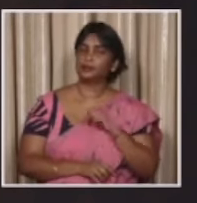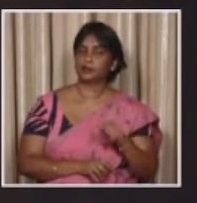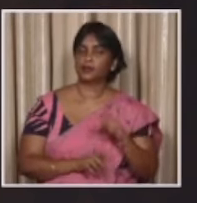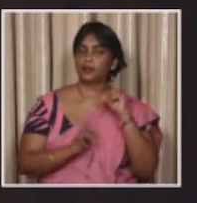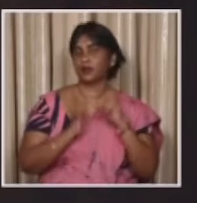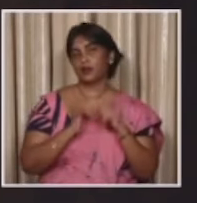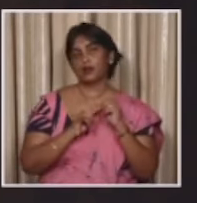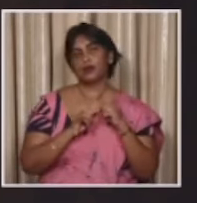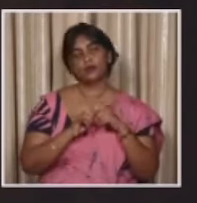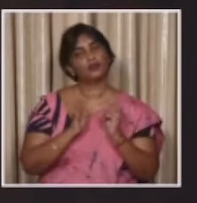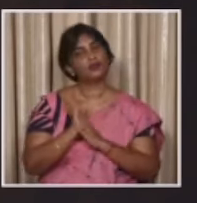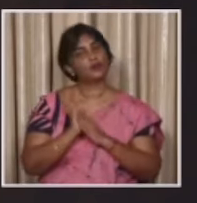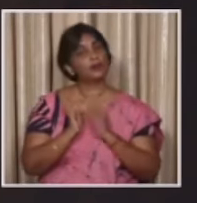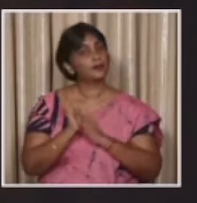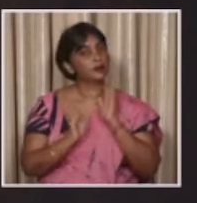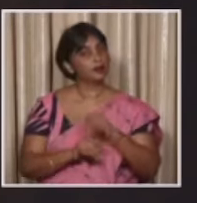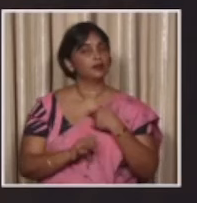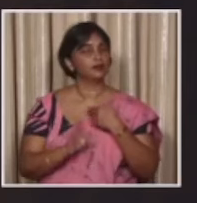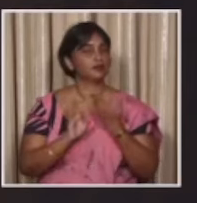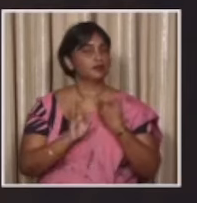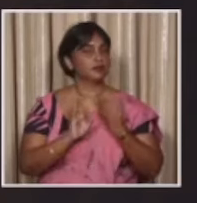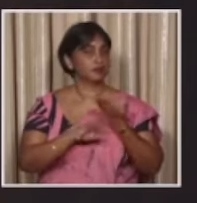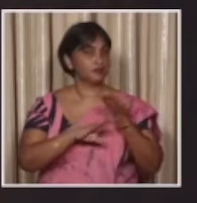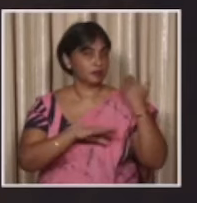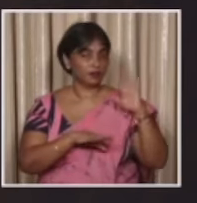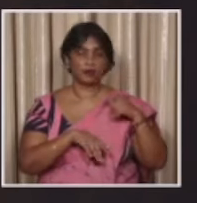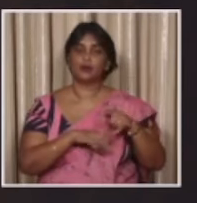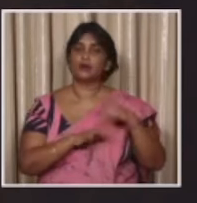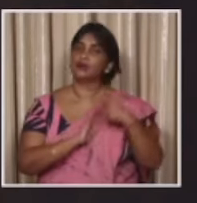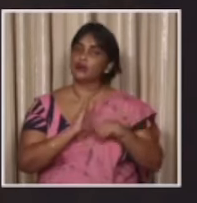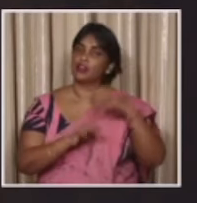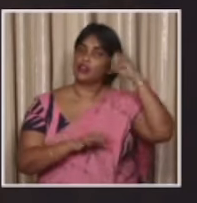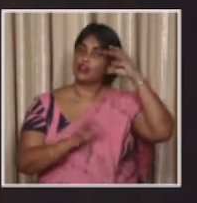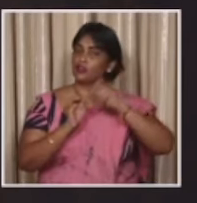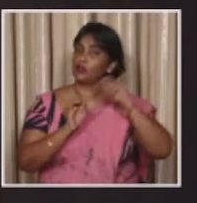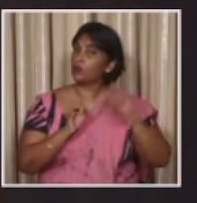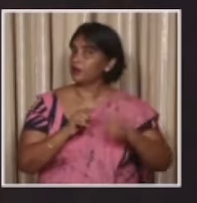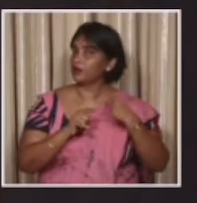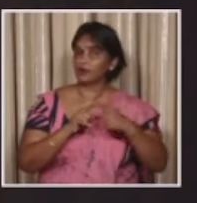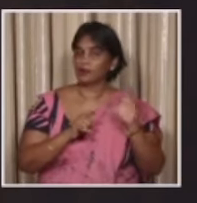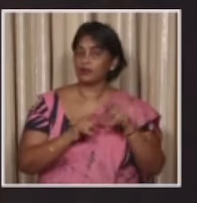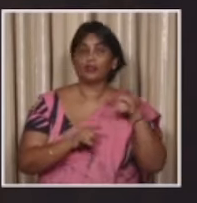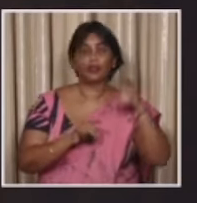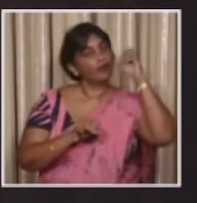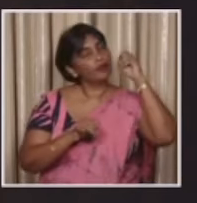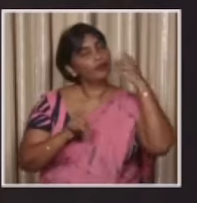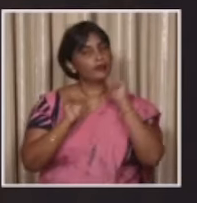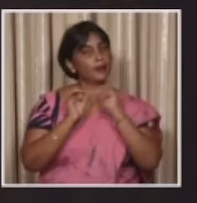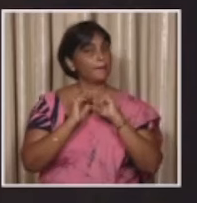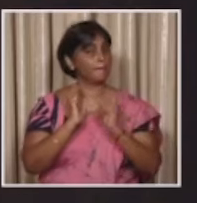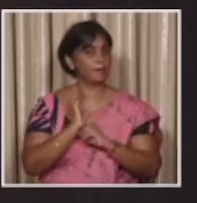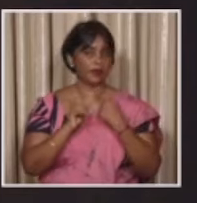කමිටු සමාජිකයෙක් විදිහට පසුගිය කාලවලදී මේ ලංකා විදුලි බල මණ්ඩලයේ පමණක් නෙමෙයි, මේ විදුලි පරද විතරක්